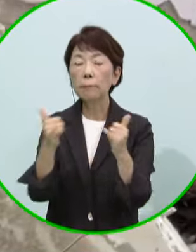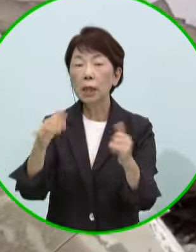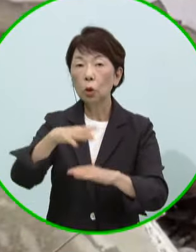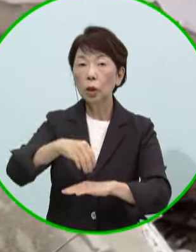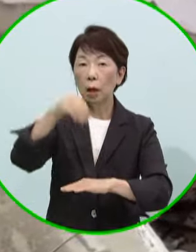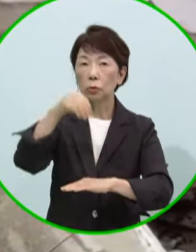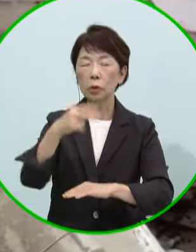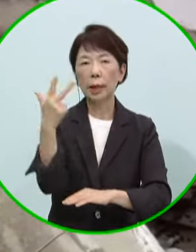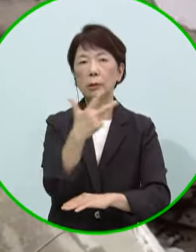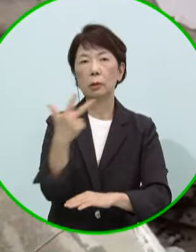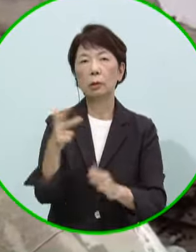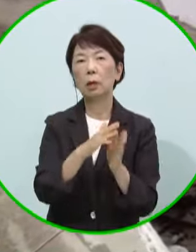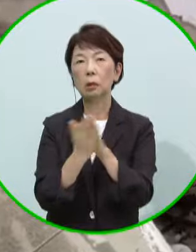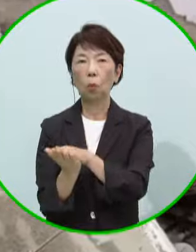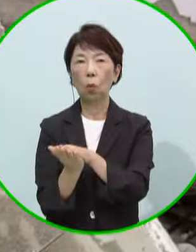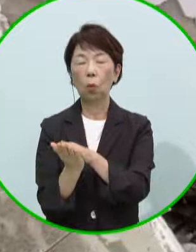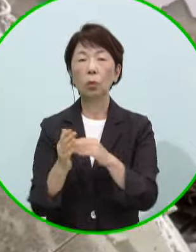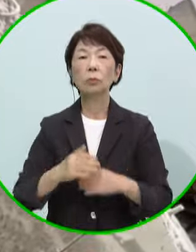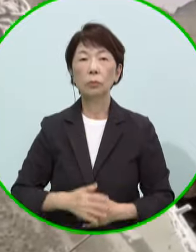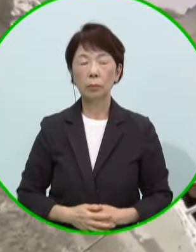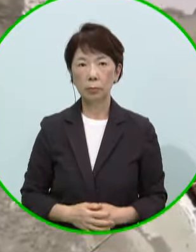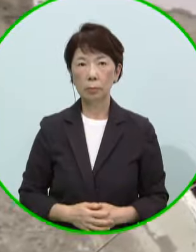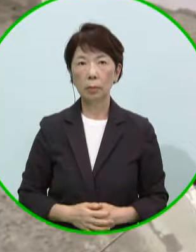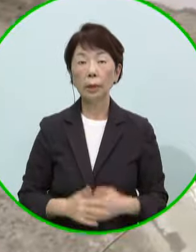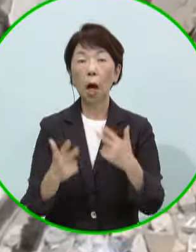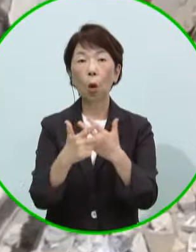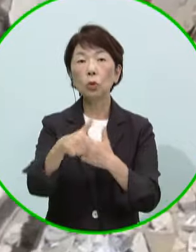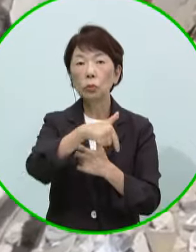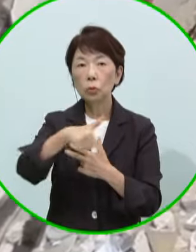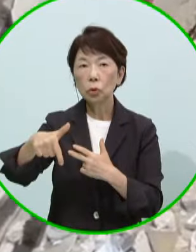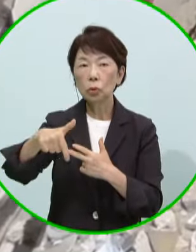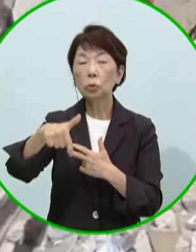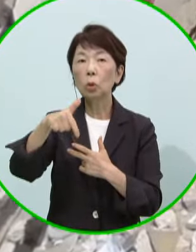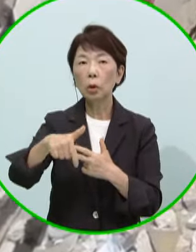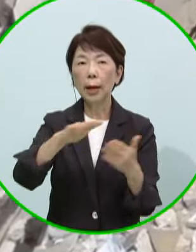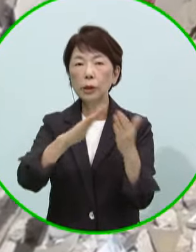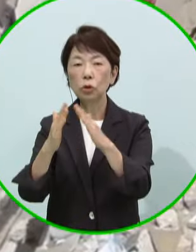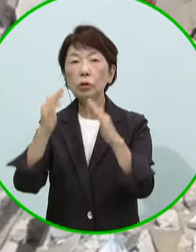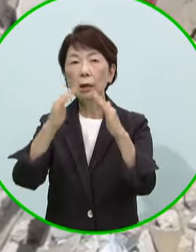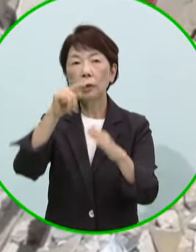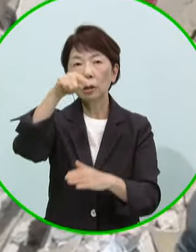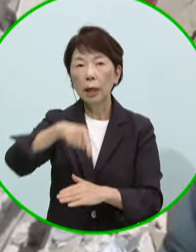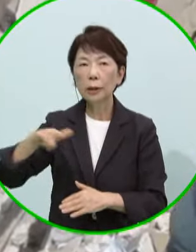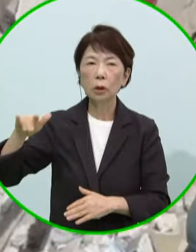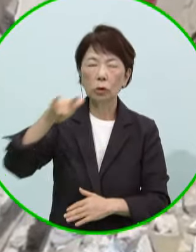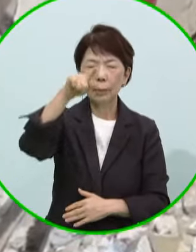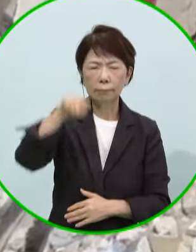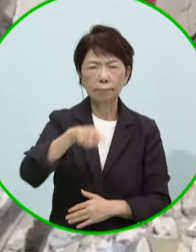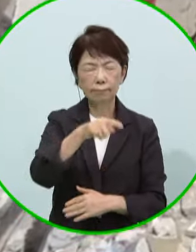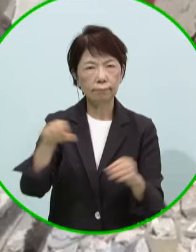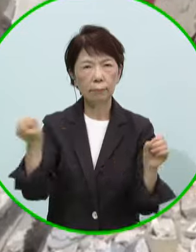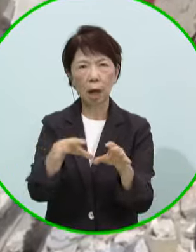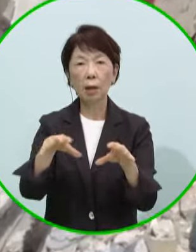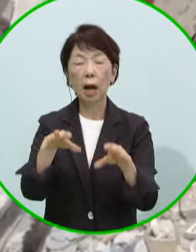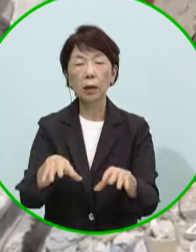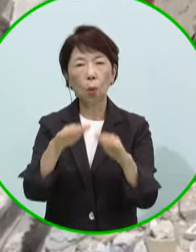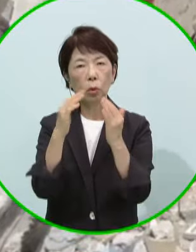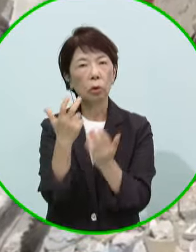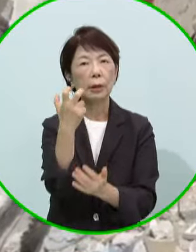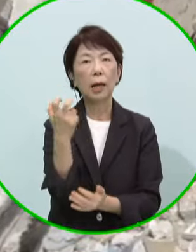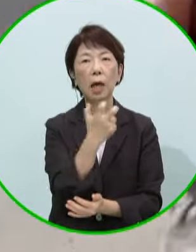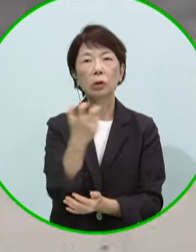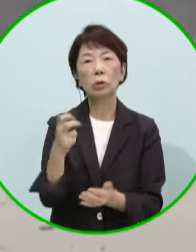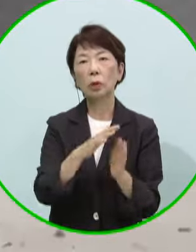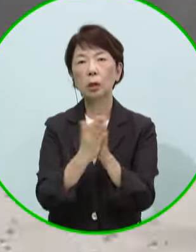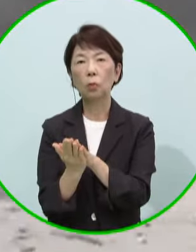7人が死亡しました。また北部ベイトラヒアでは住宅街に空爆を受け、およそ70人が